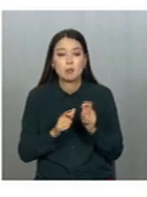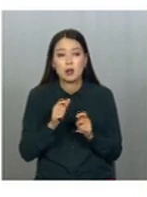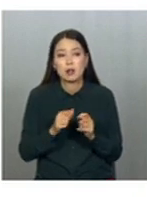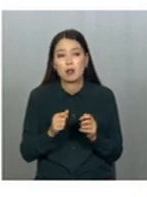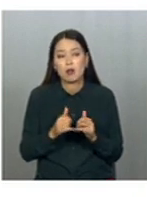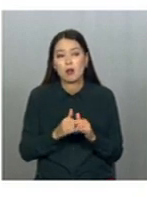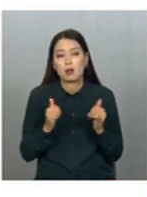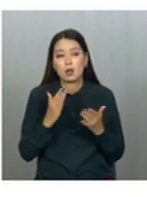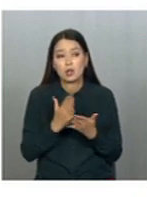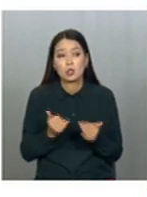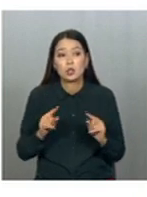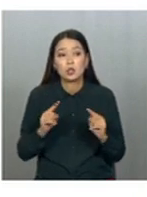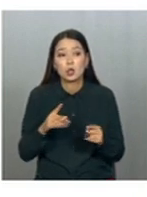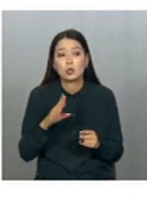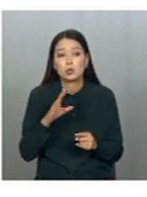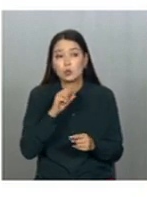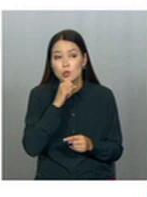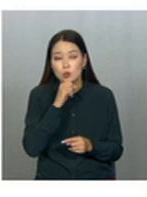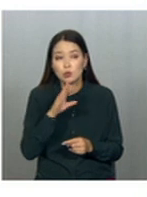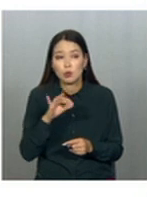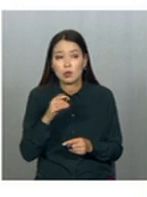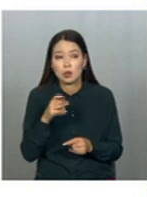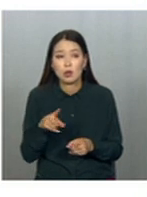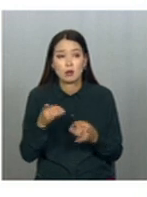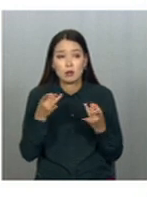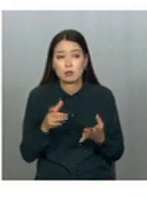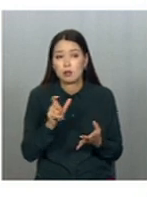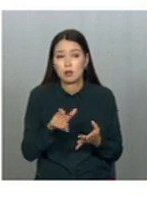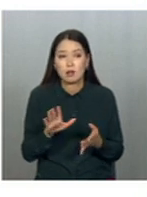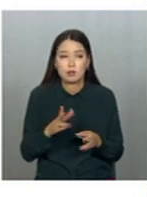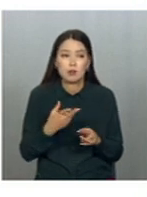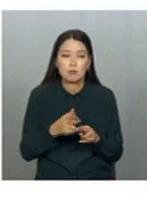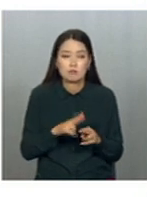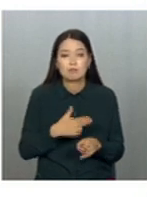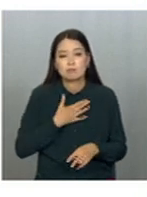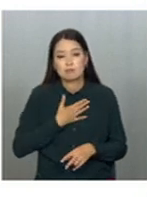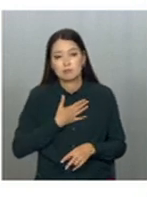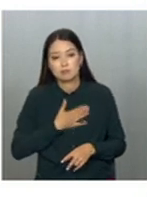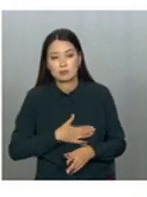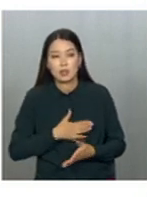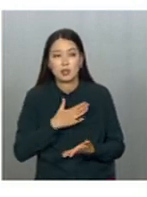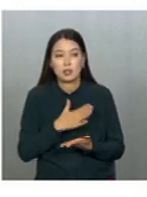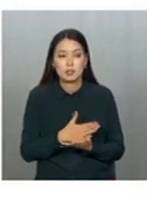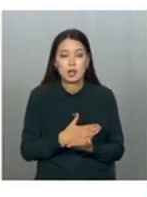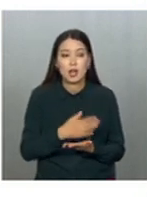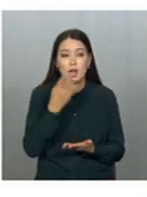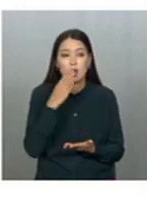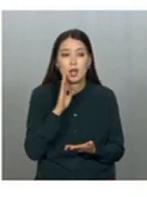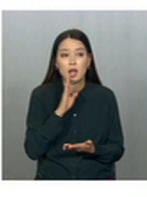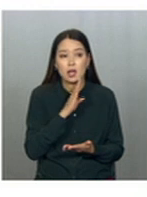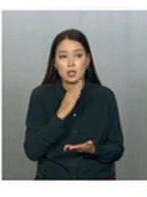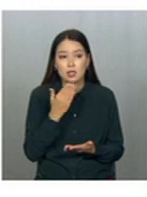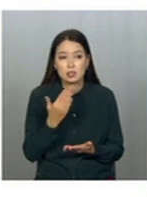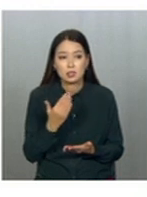тұтқынға алған Төреханның жай адам емес екенінен риза болып айтып отыр. Адамды тұтқынға алғанда сан емес